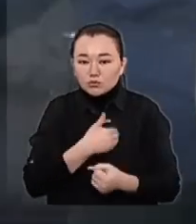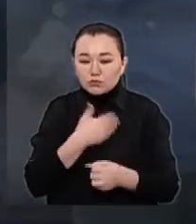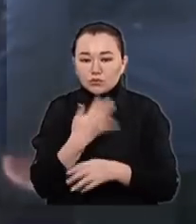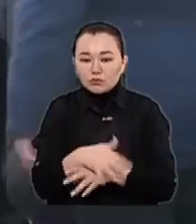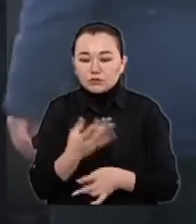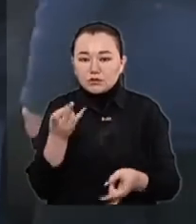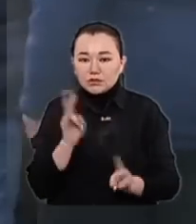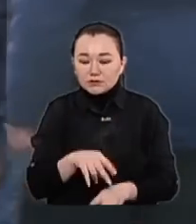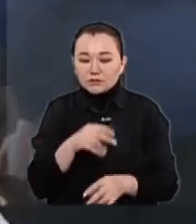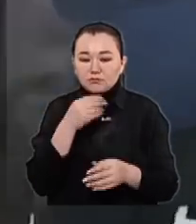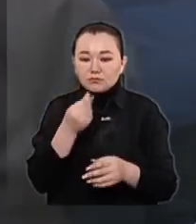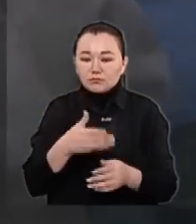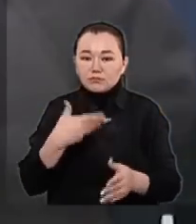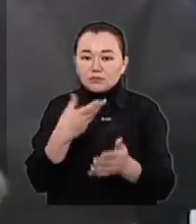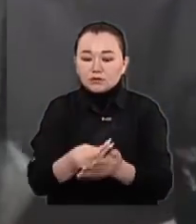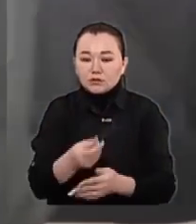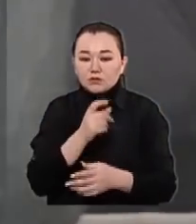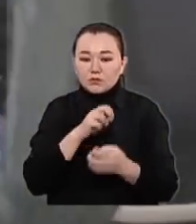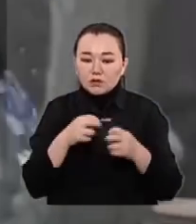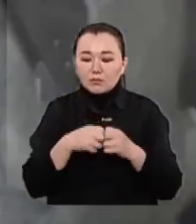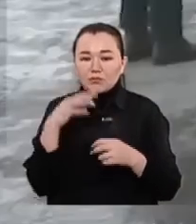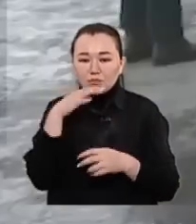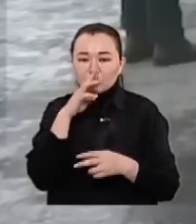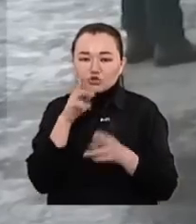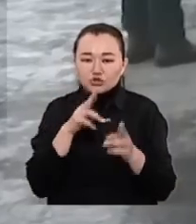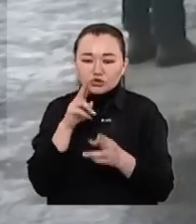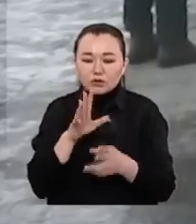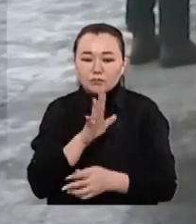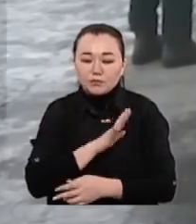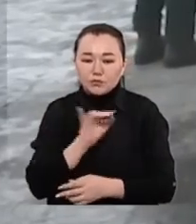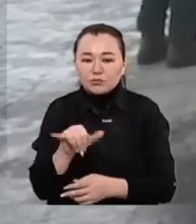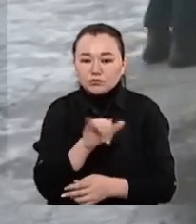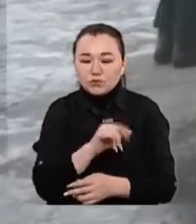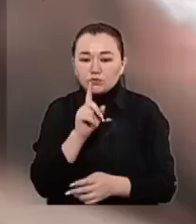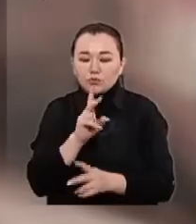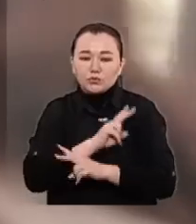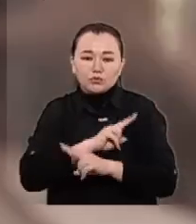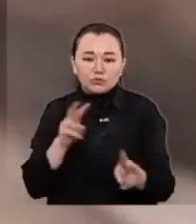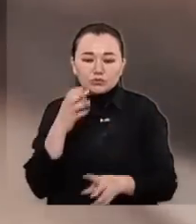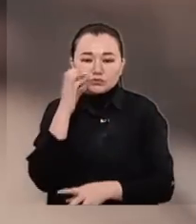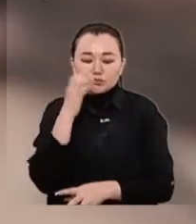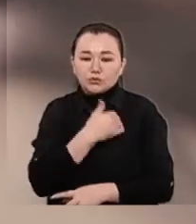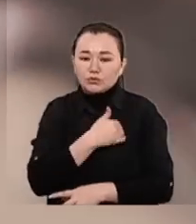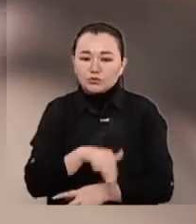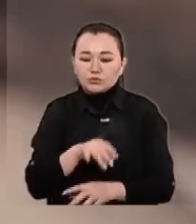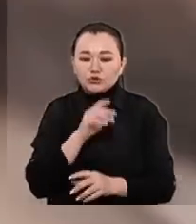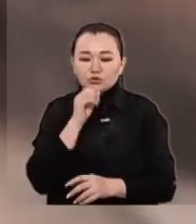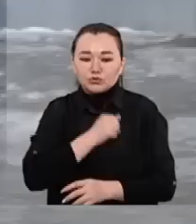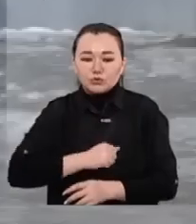деген үлескерлер бұл мәселені айтып талай табалдырықты тоздырдық дейді. Бірақ құлақ асар бір жан жоқ деп